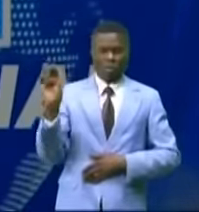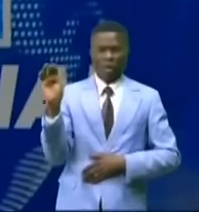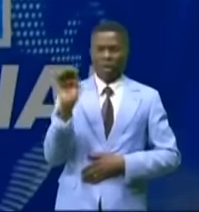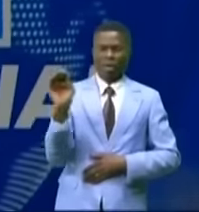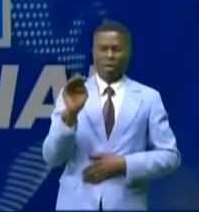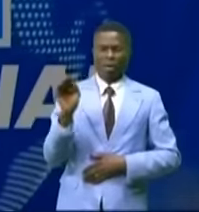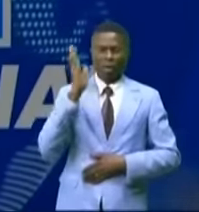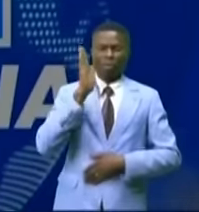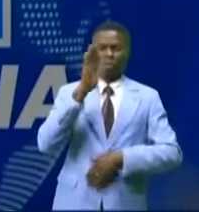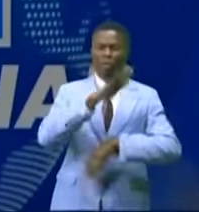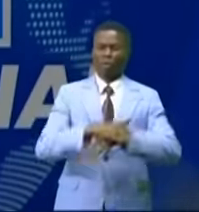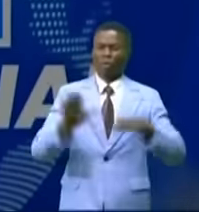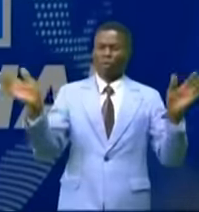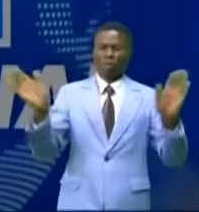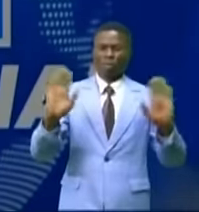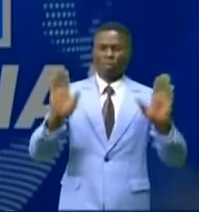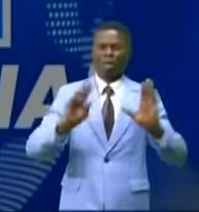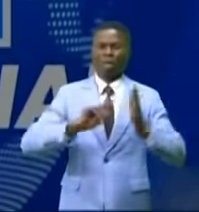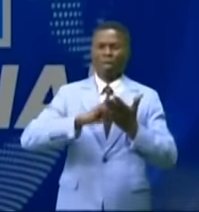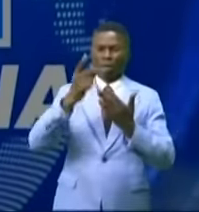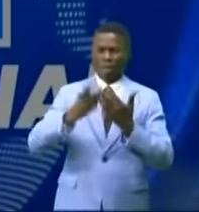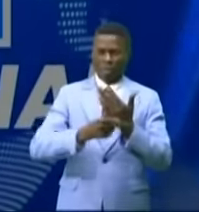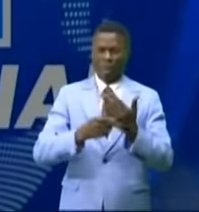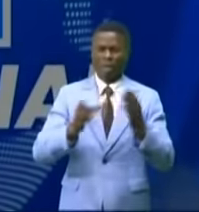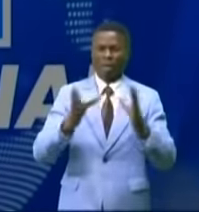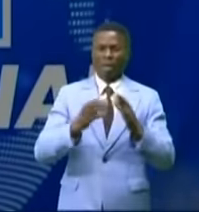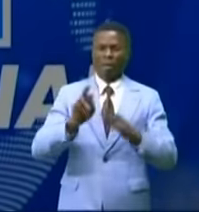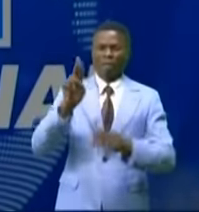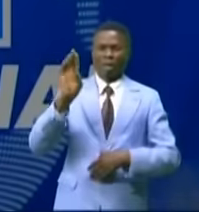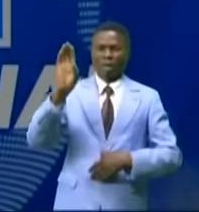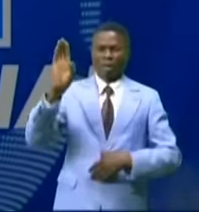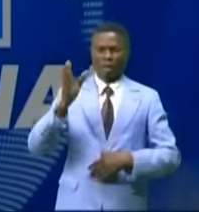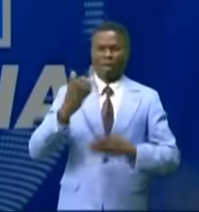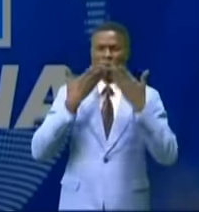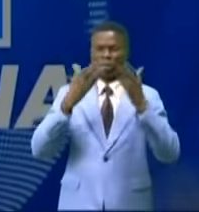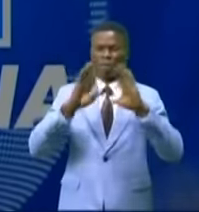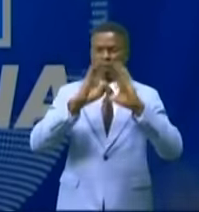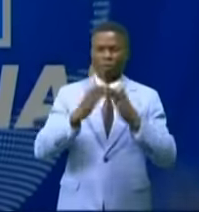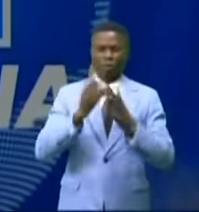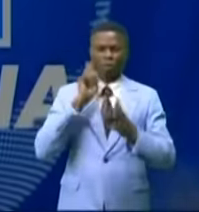Bonsoir et surtout bonne suite de programme en compagnie de la Radio-Télévision nationale congolaise.